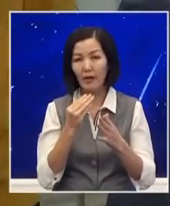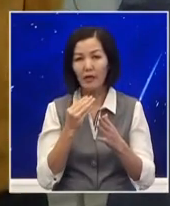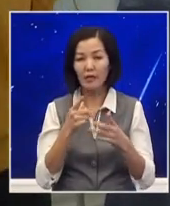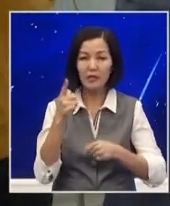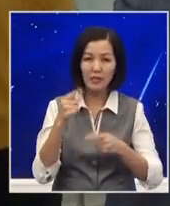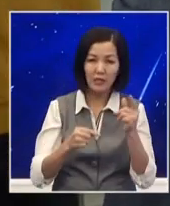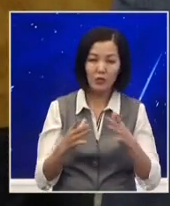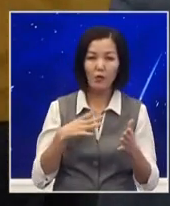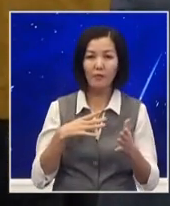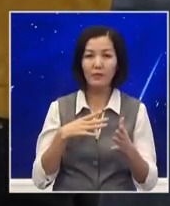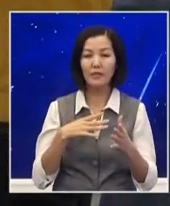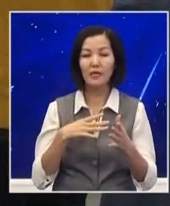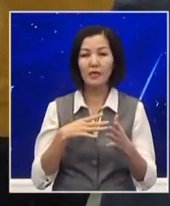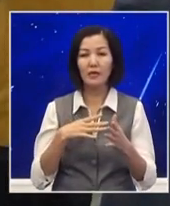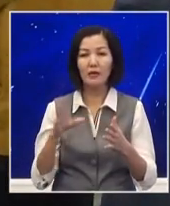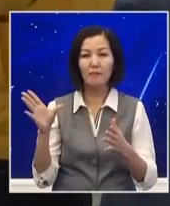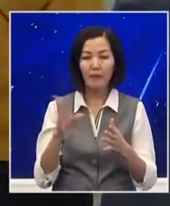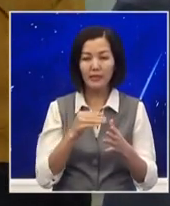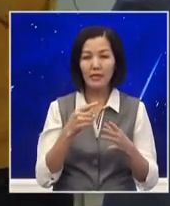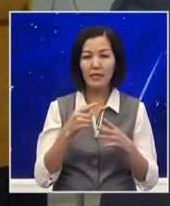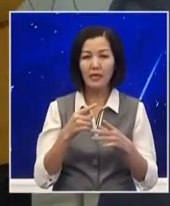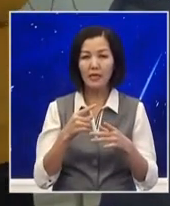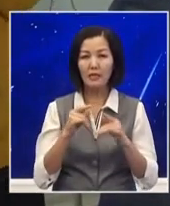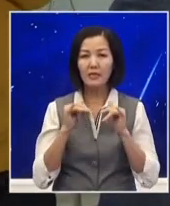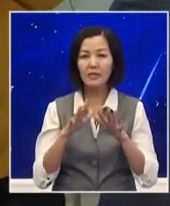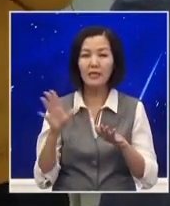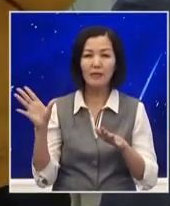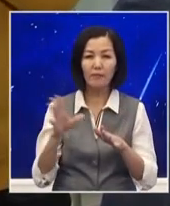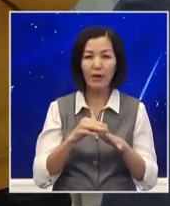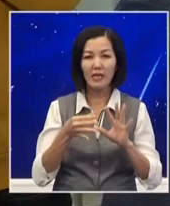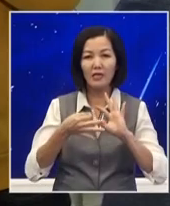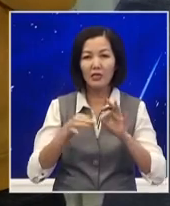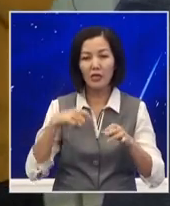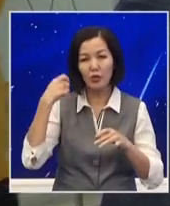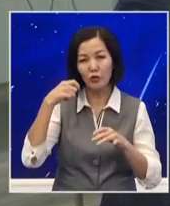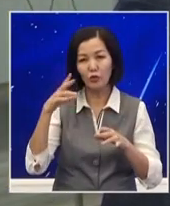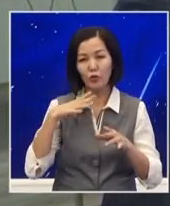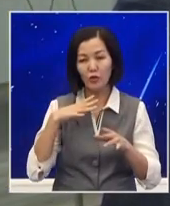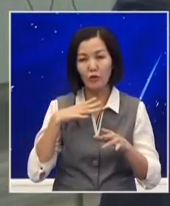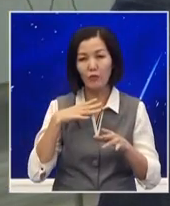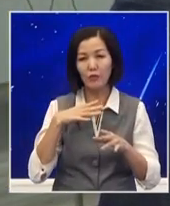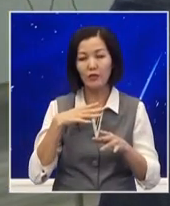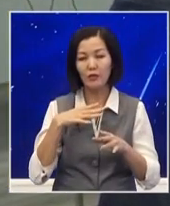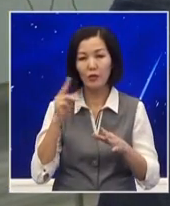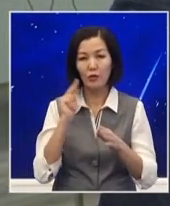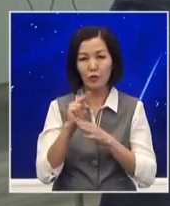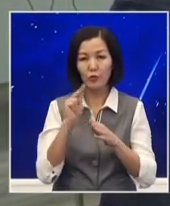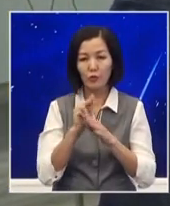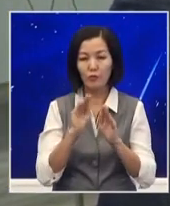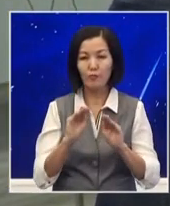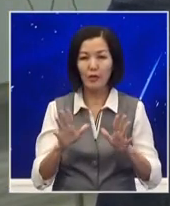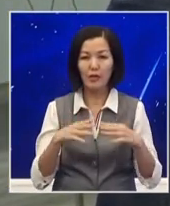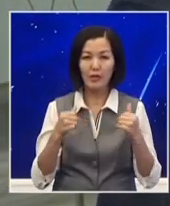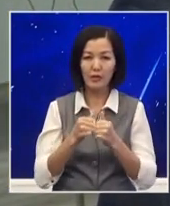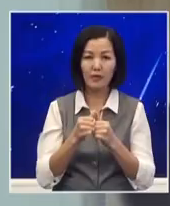сауамыз, бие сауамыз, қымыз жасаймыз. Барлық осындай қазаққа керек нәрселердің бәрін үйретіп, балашағамызға көрсетіп